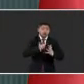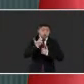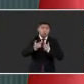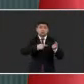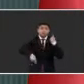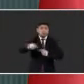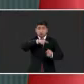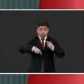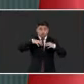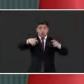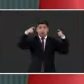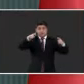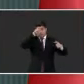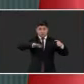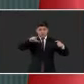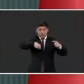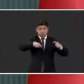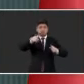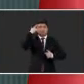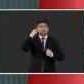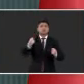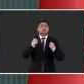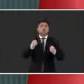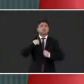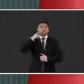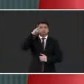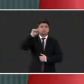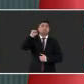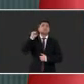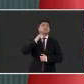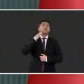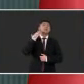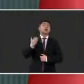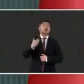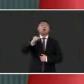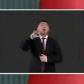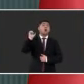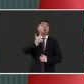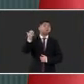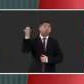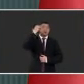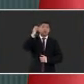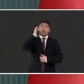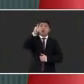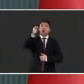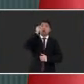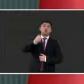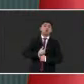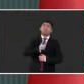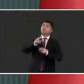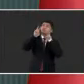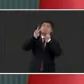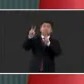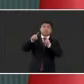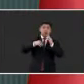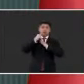kıvranan bölgemizde başı dik durabilmektir. Asıl olan geleceğe umutla bakabilmeyi sürdürecek